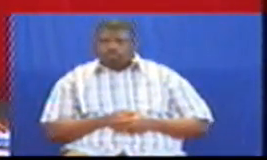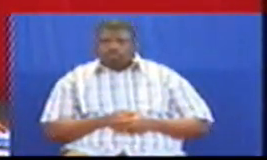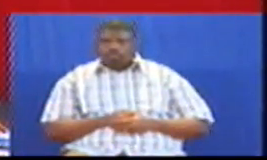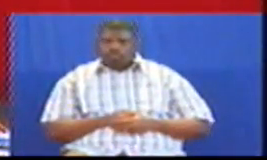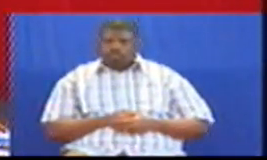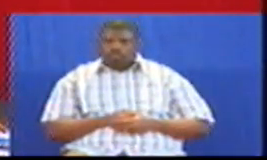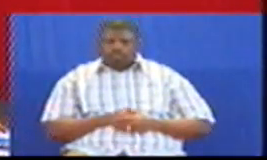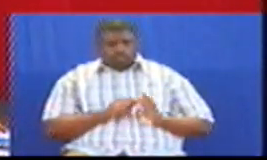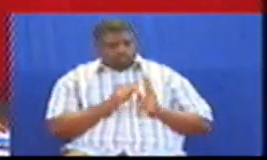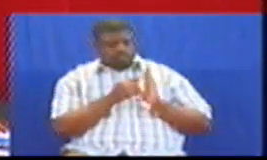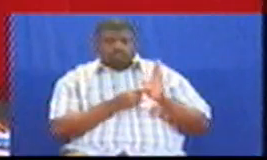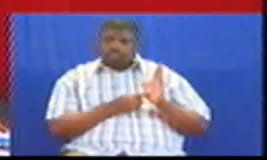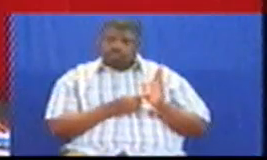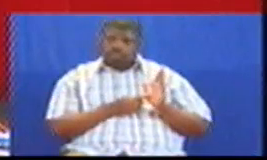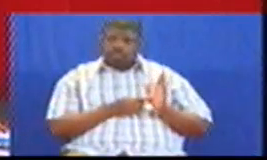qualifications za walimu wa pale,